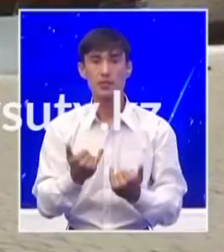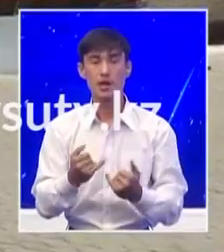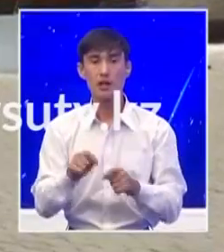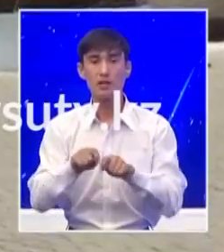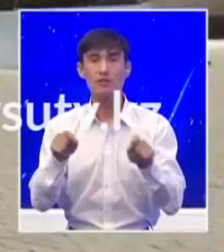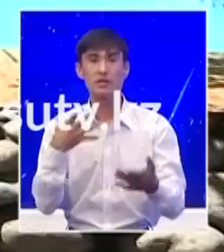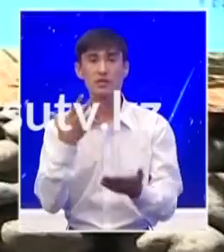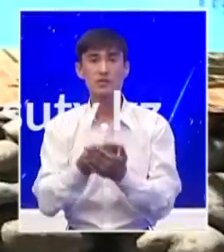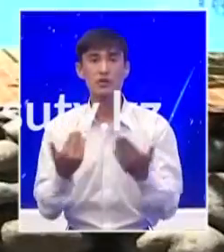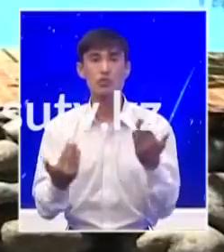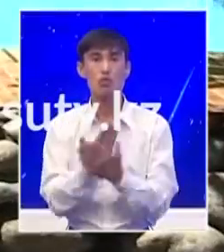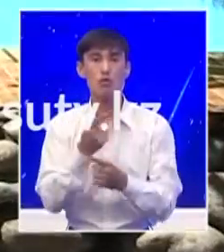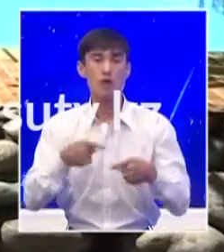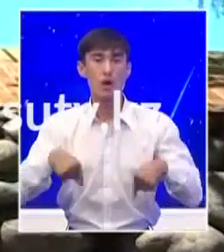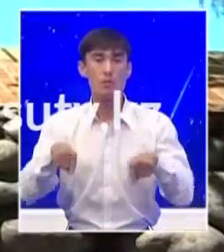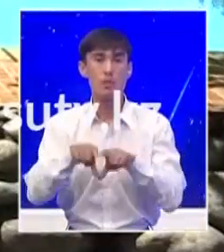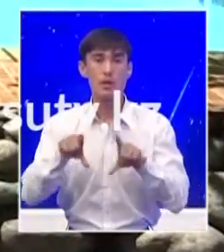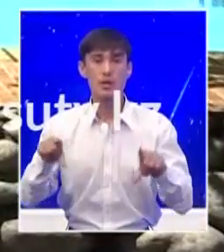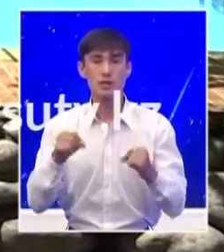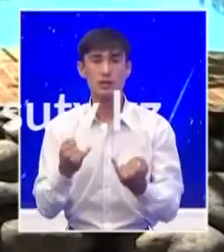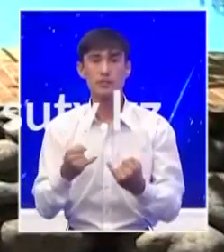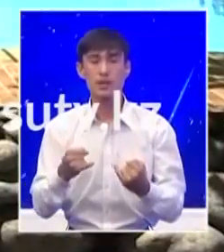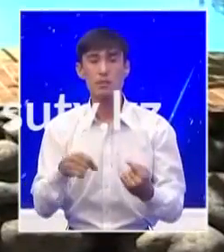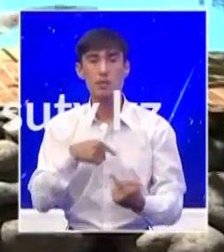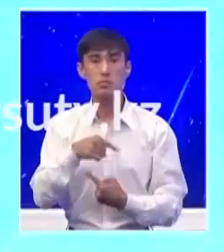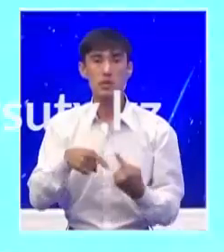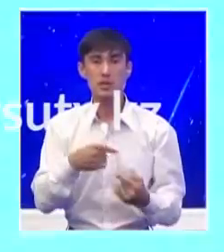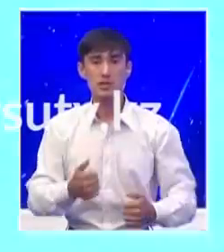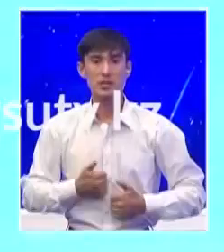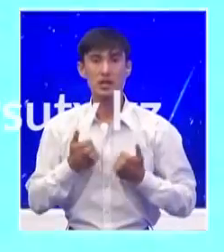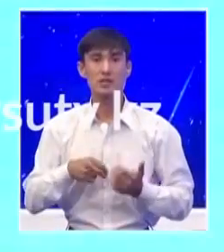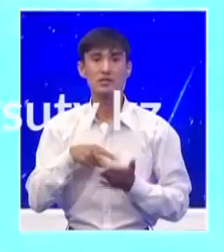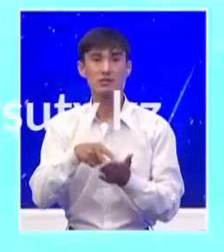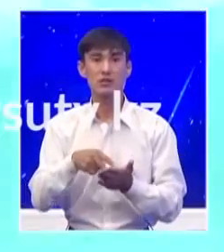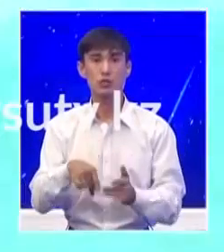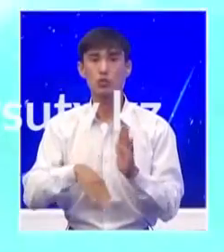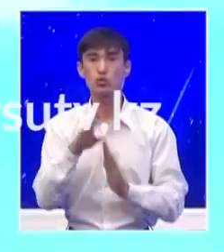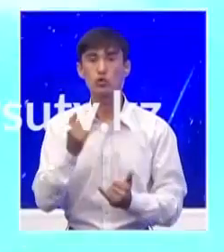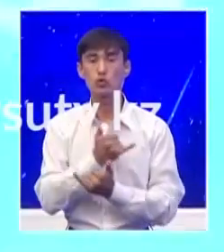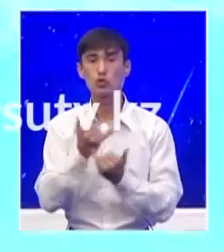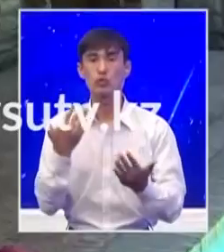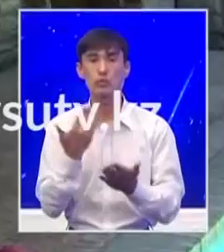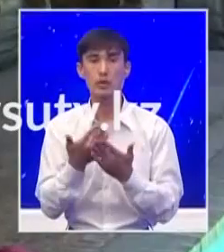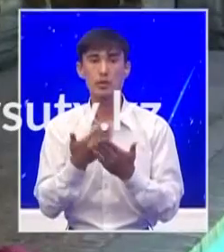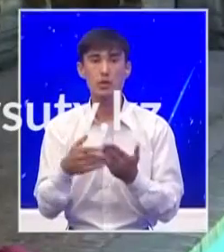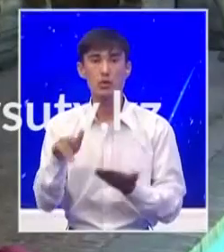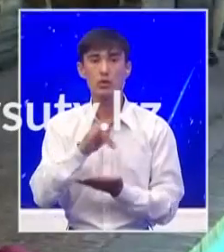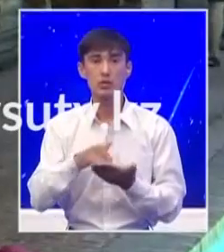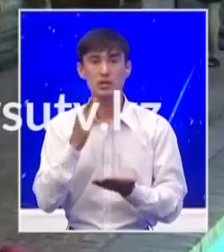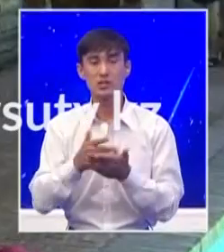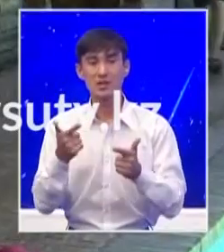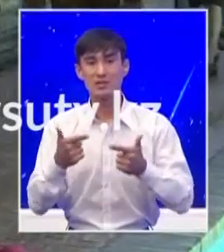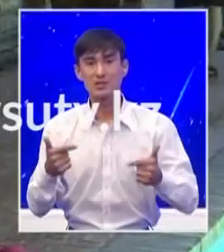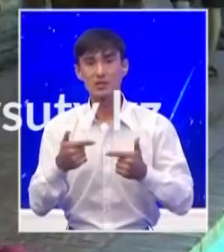свои объекты новые. Предприниматели же, в свою очередь, стараются создавать для туристов лучшие условия. К примеру, есть в городе гостиничные